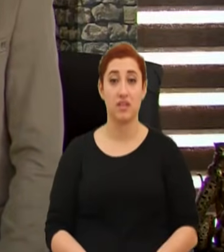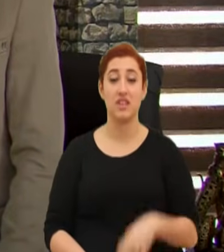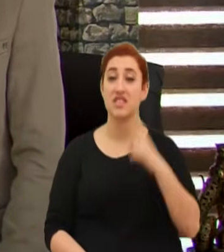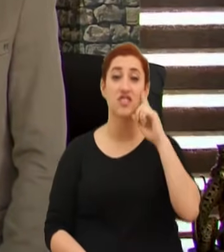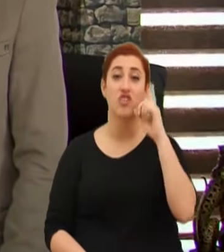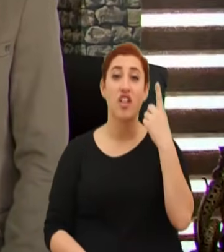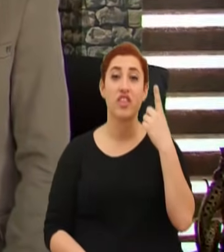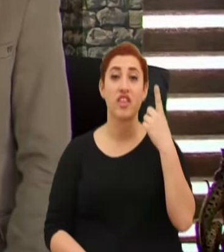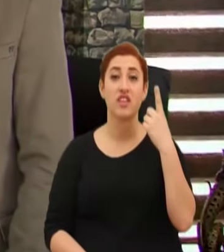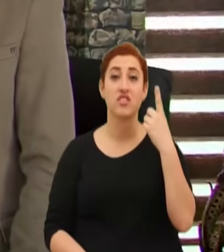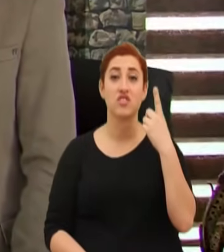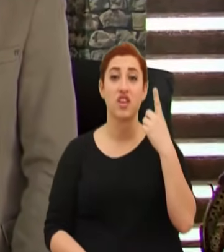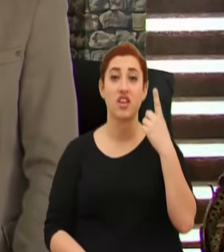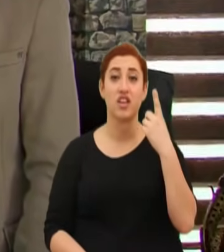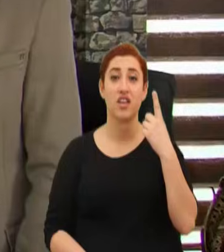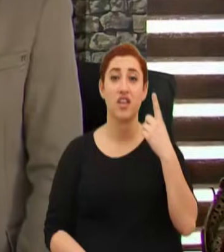sadece